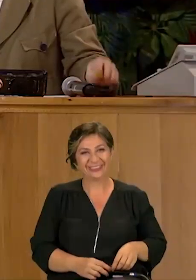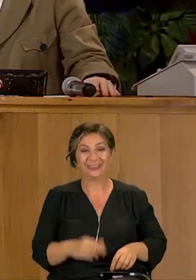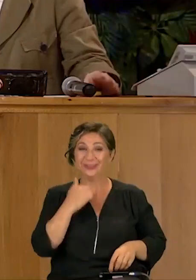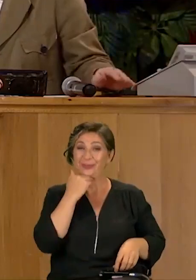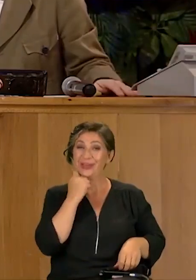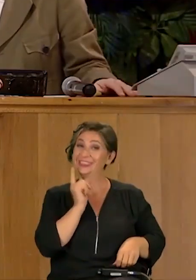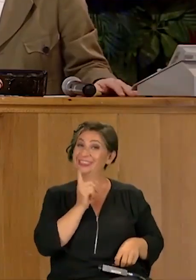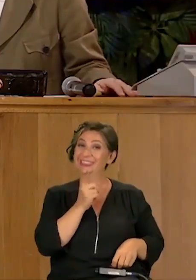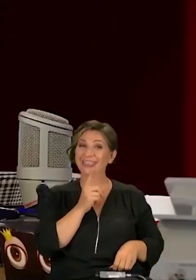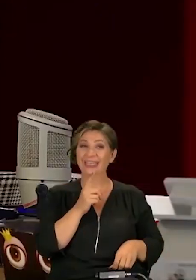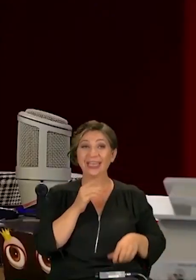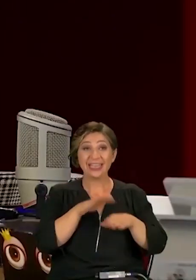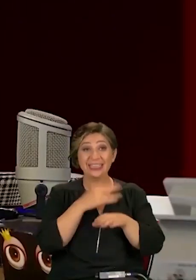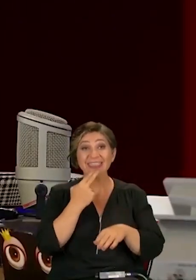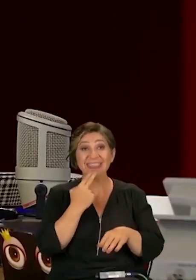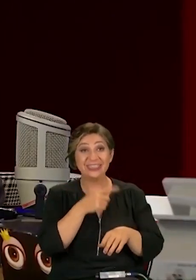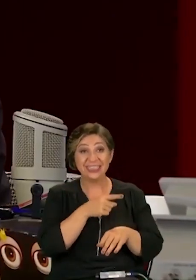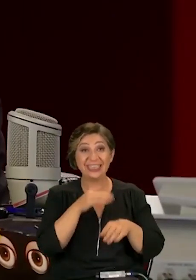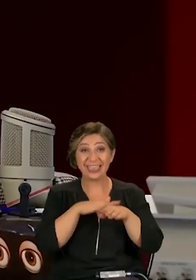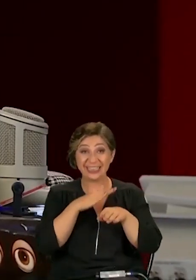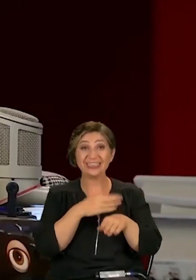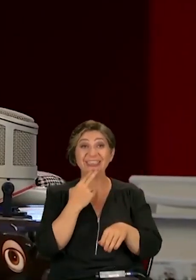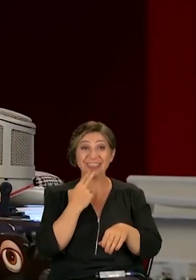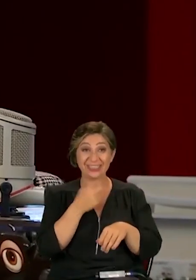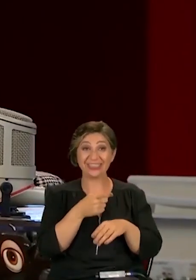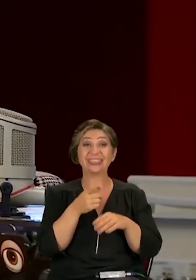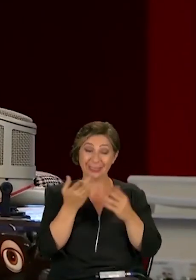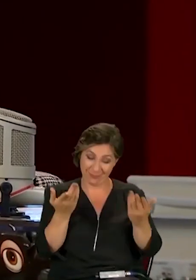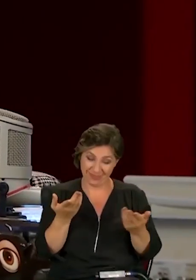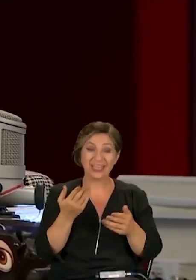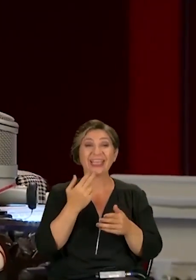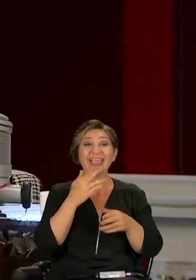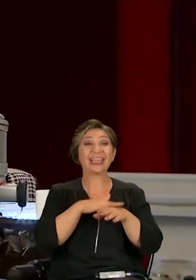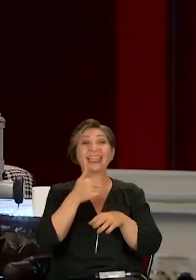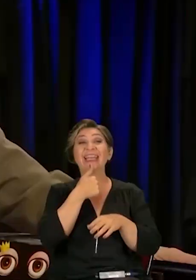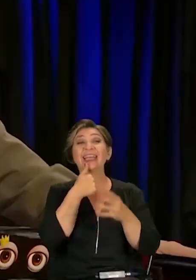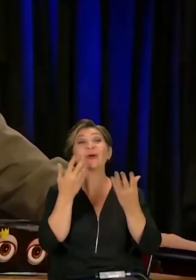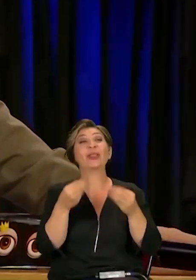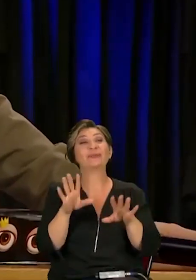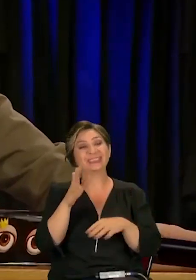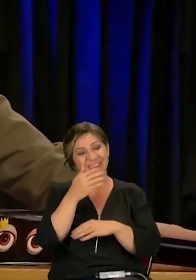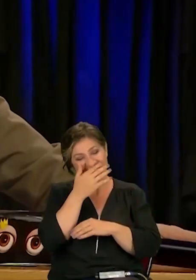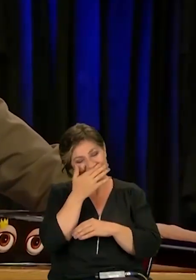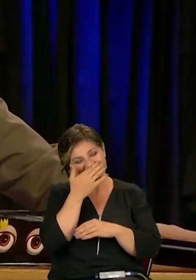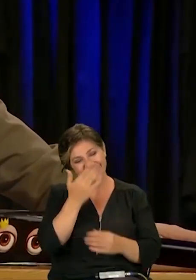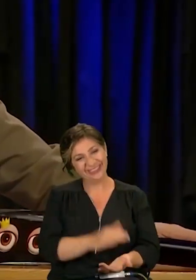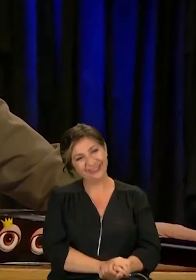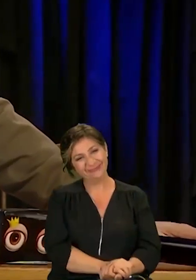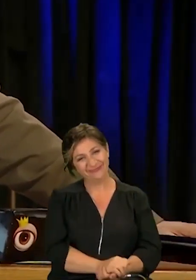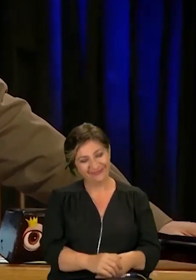gerçekten. Ay, kedin de dişi yani, dişi. Aa, tabii kedin de dişi olacak. Kedin nasıl erkek olabilir? Of.